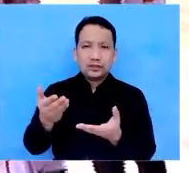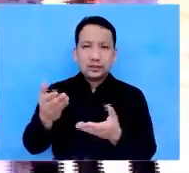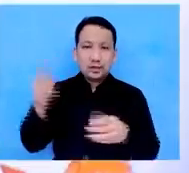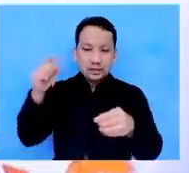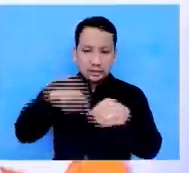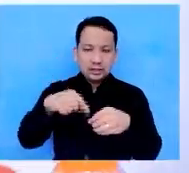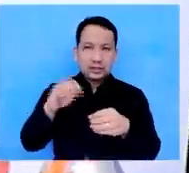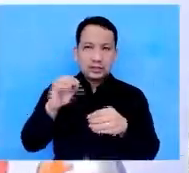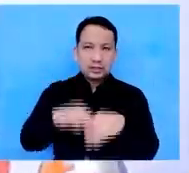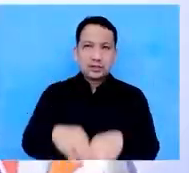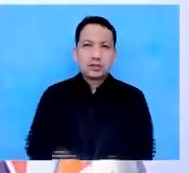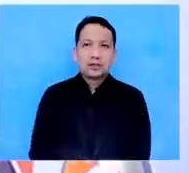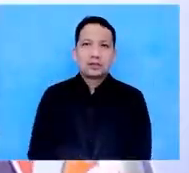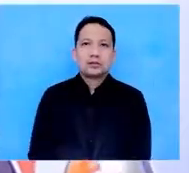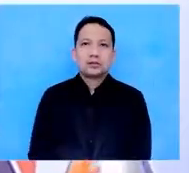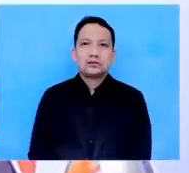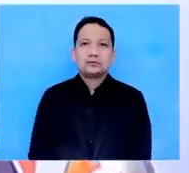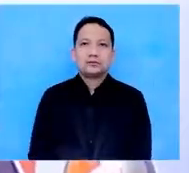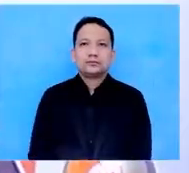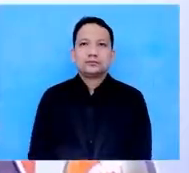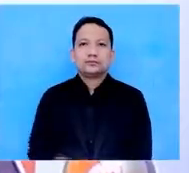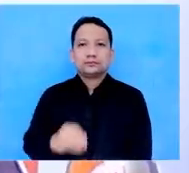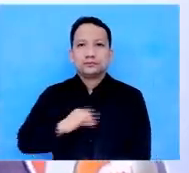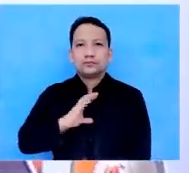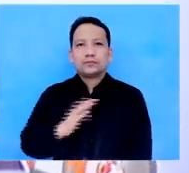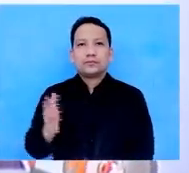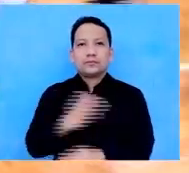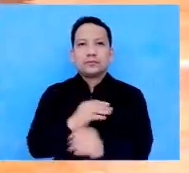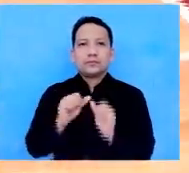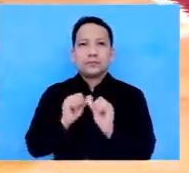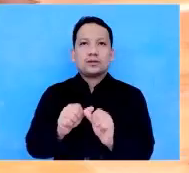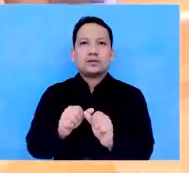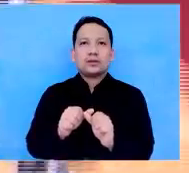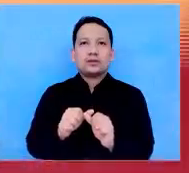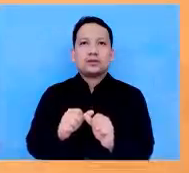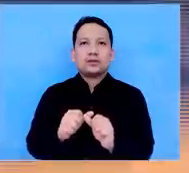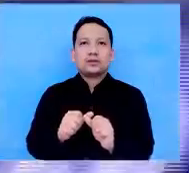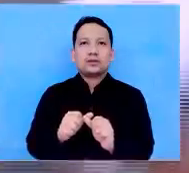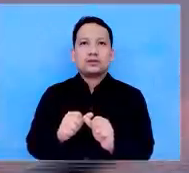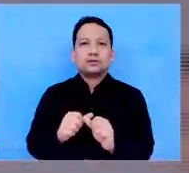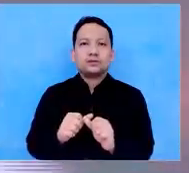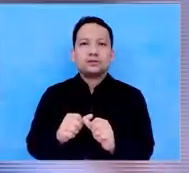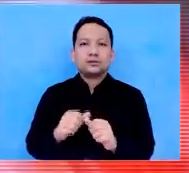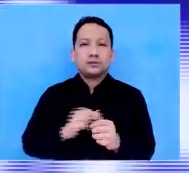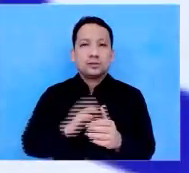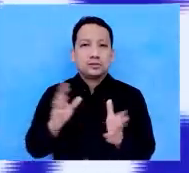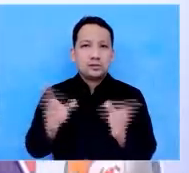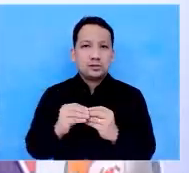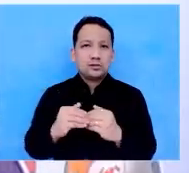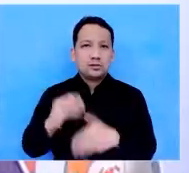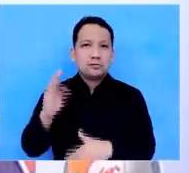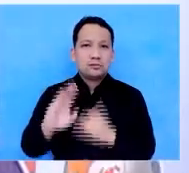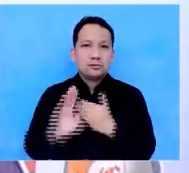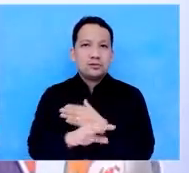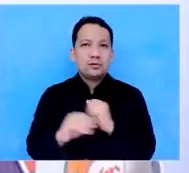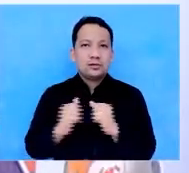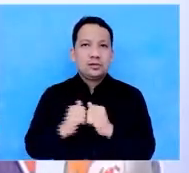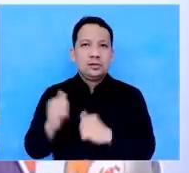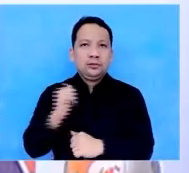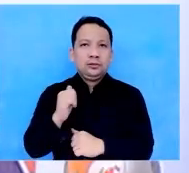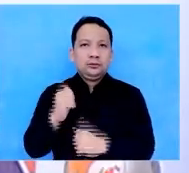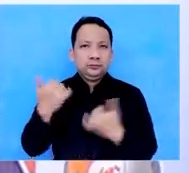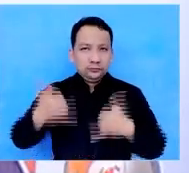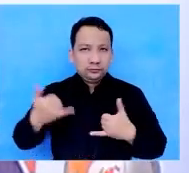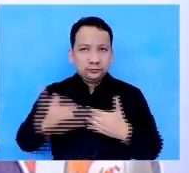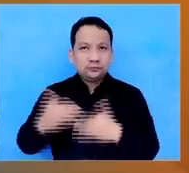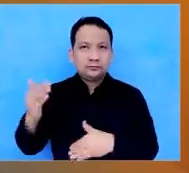think we had a good conference, last conference, so we need to build on that. We're still a new team, but I think we play hard and, you